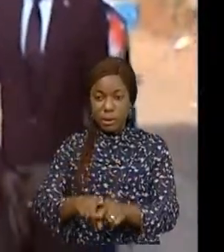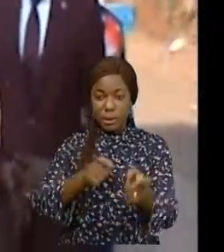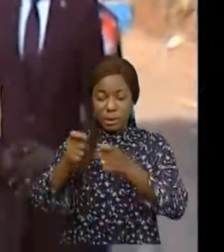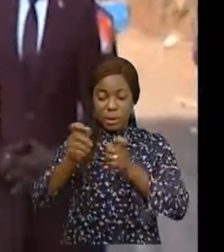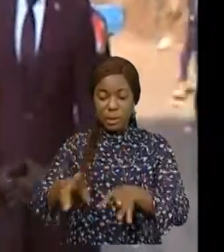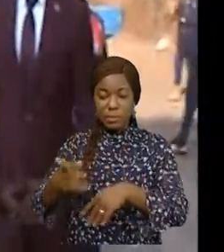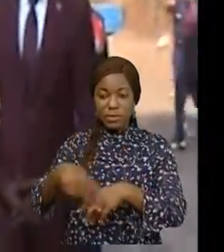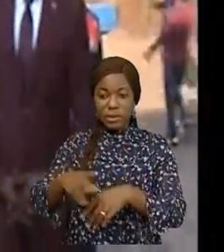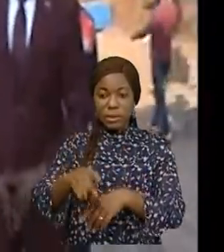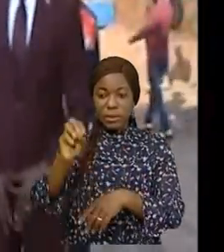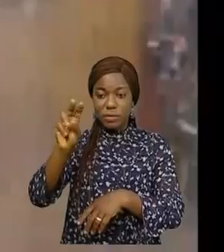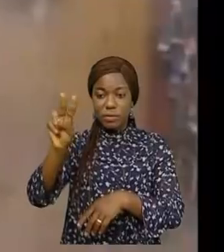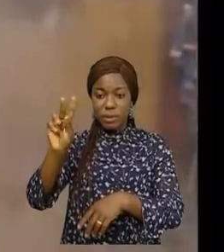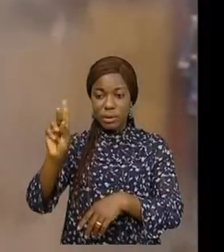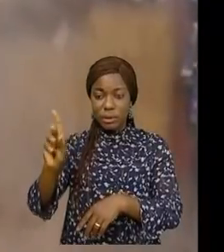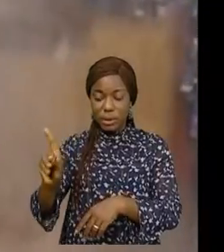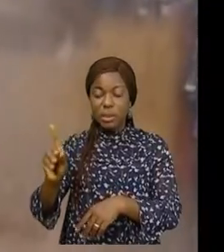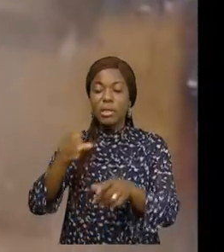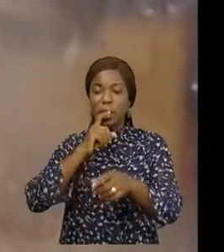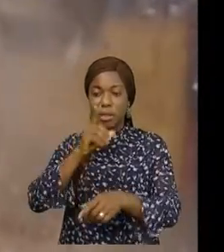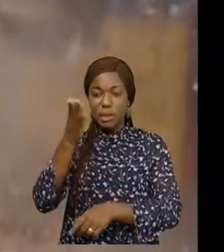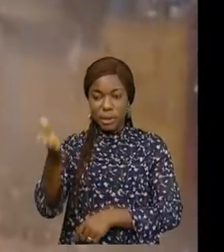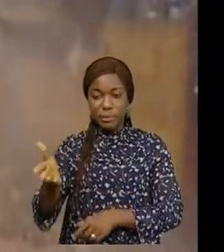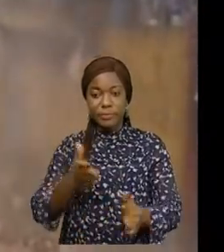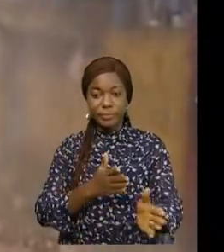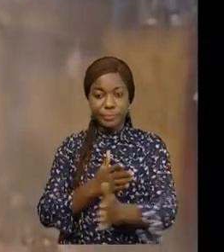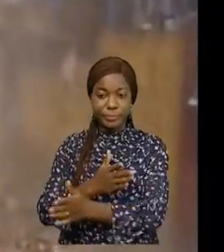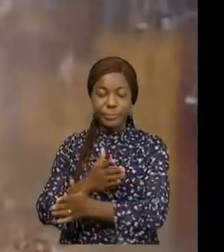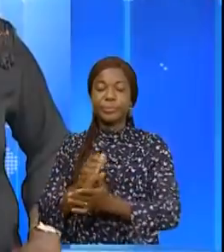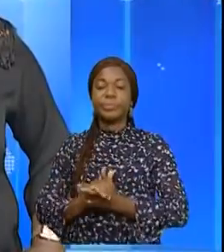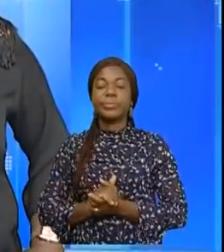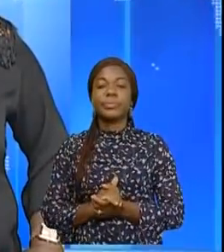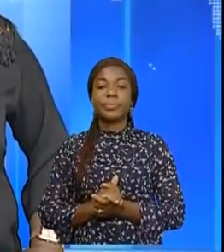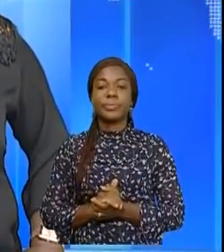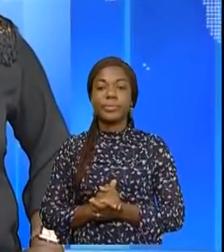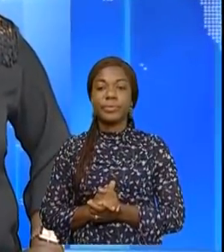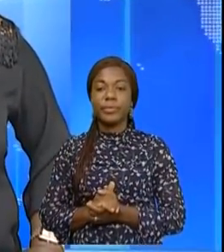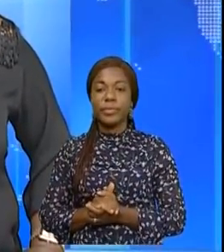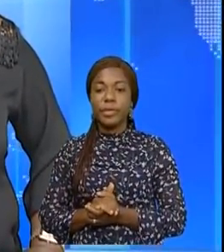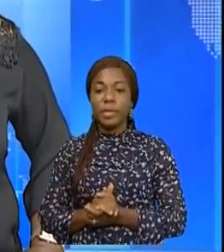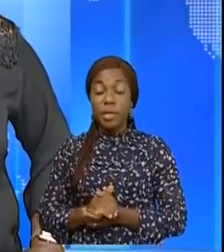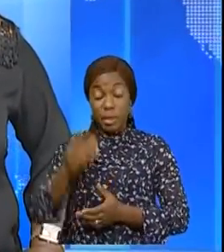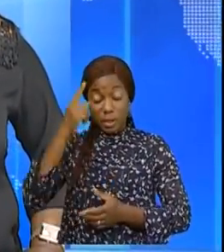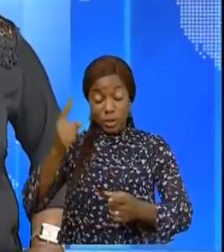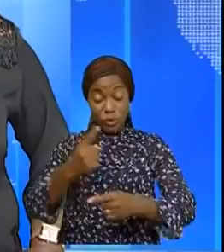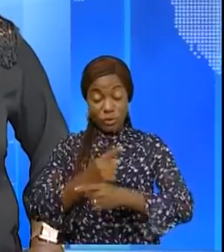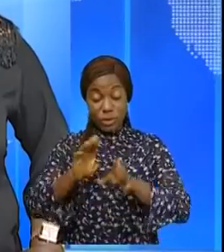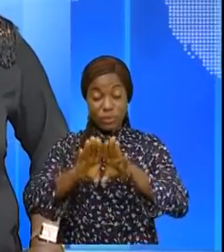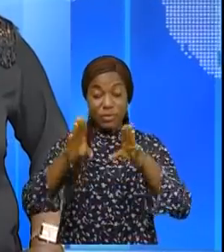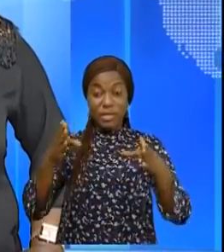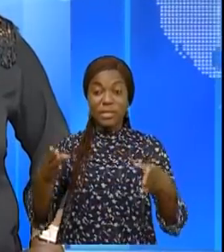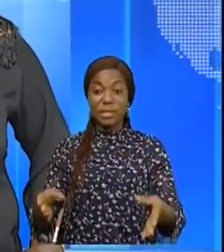Anise Kakesa Tamukumbu. Marge cadre de la journée d'ouverture de